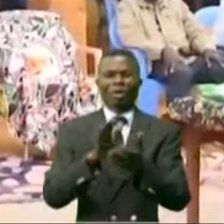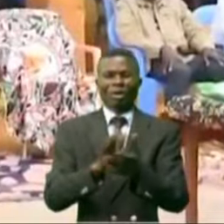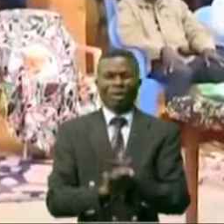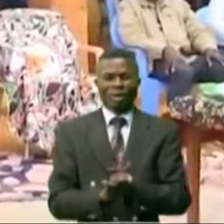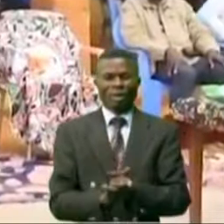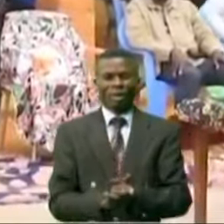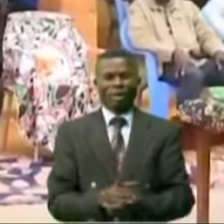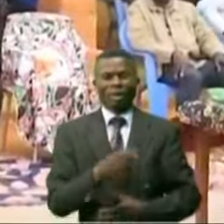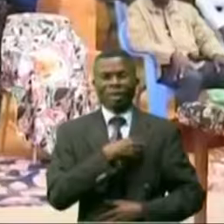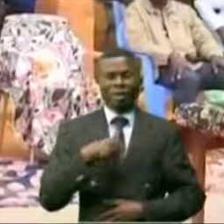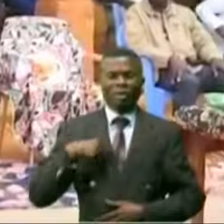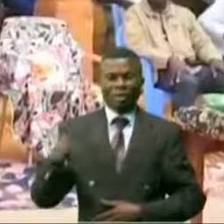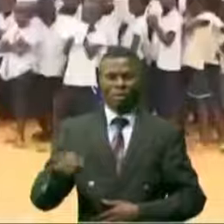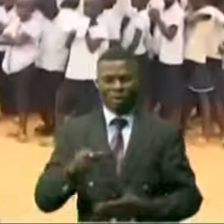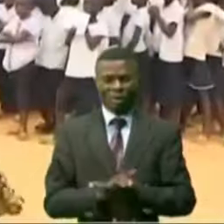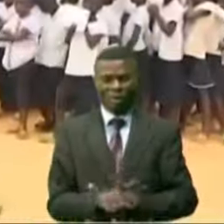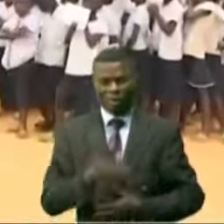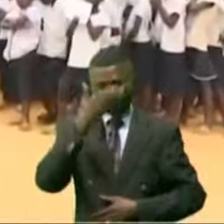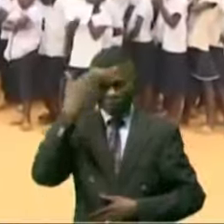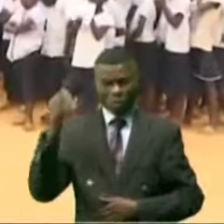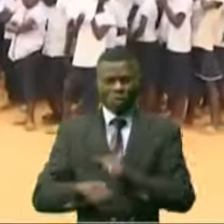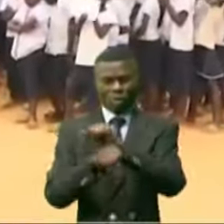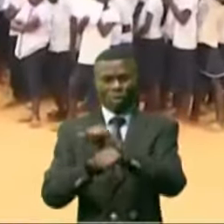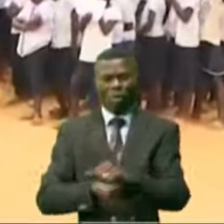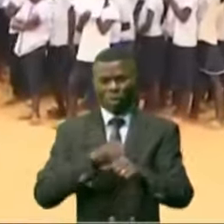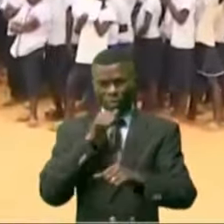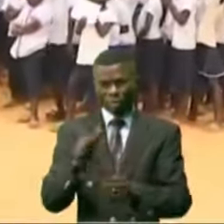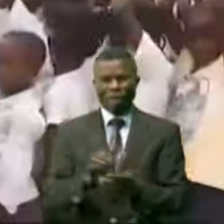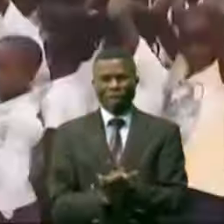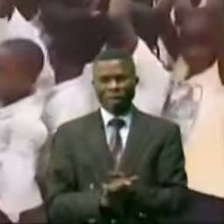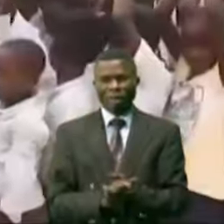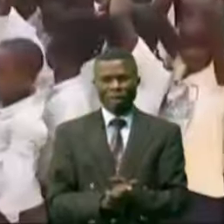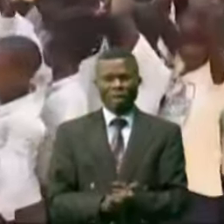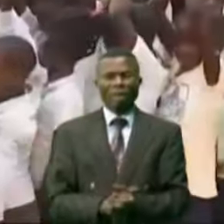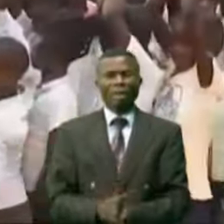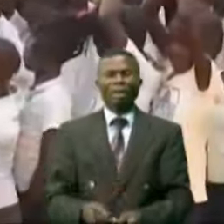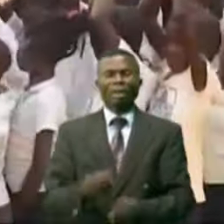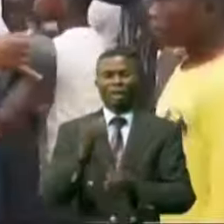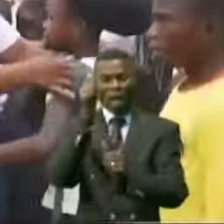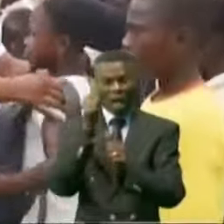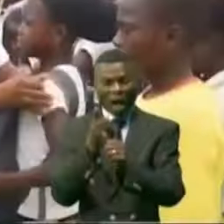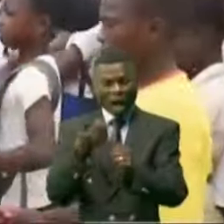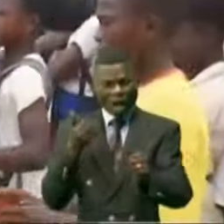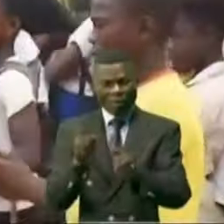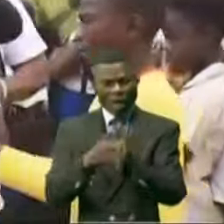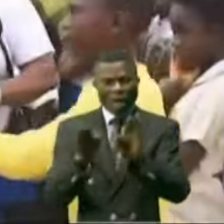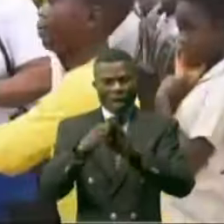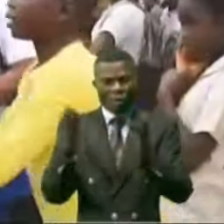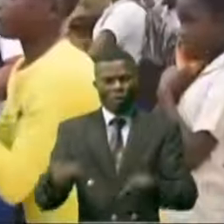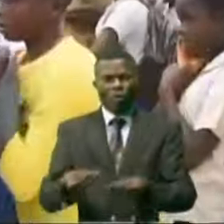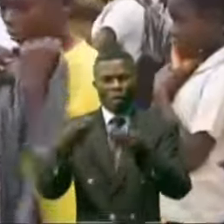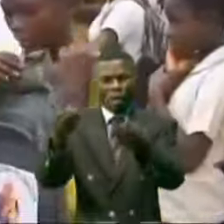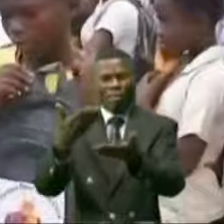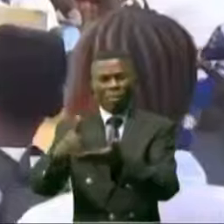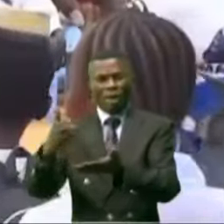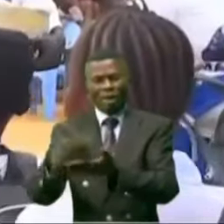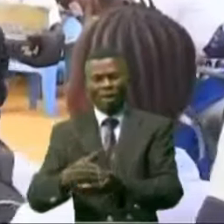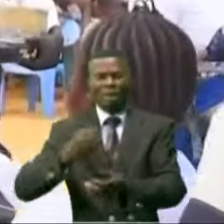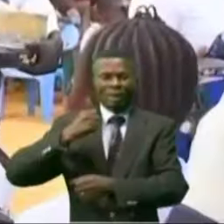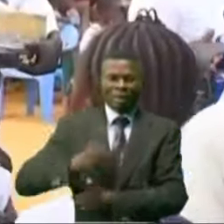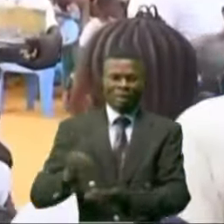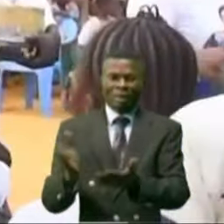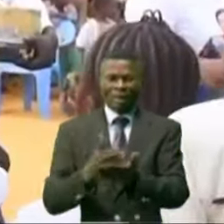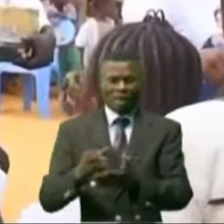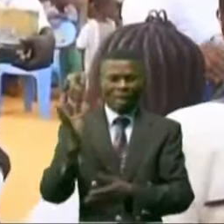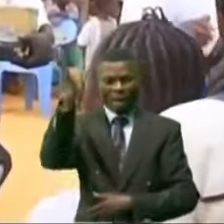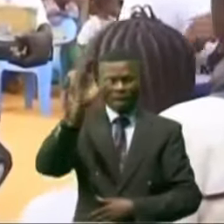Nefertiti Goudianza n'a pas dérogé à la tradition, celle qui consiste à la veille de chaque rentrée de distribuer des kits scolaires aux élèves de la province.